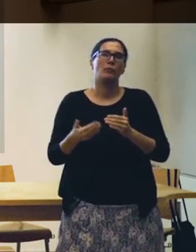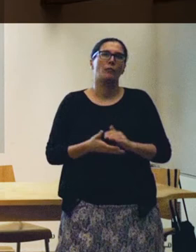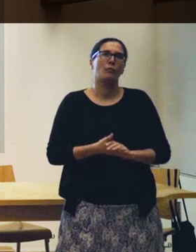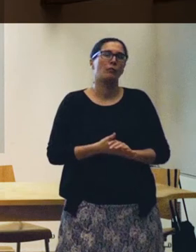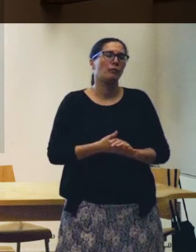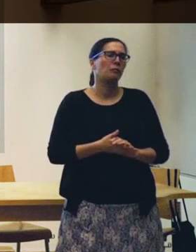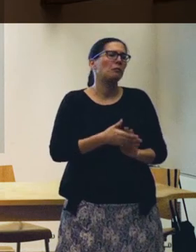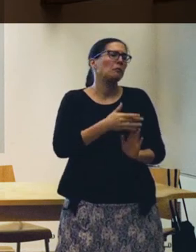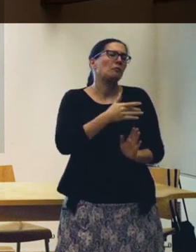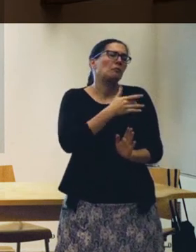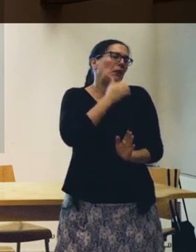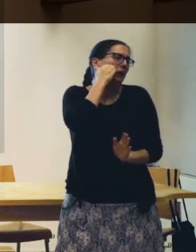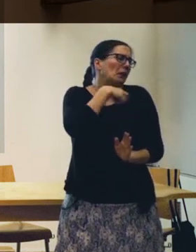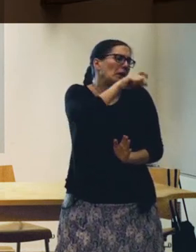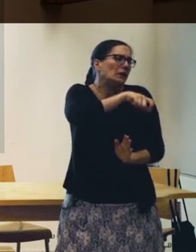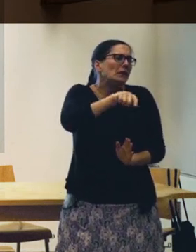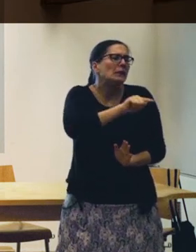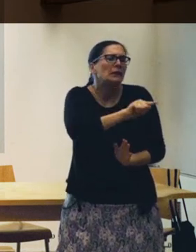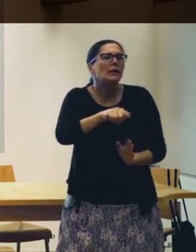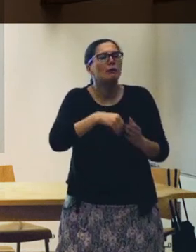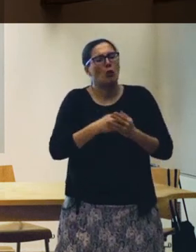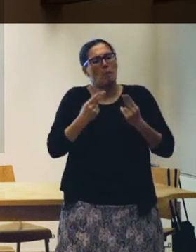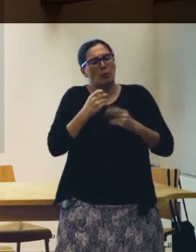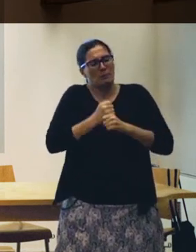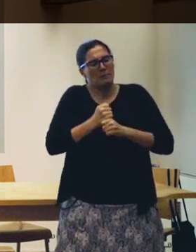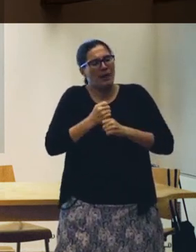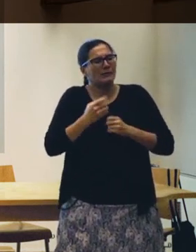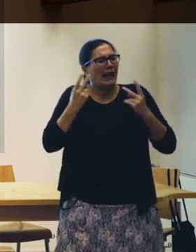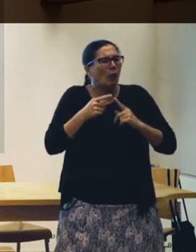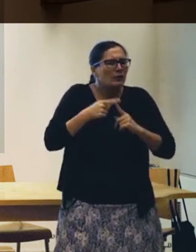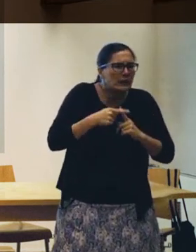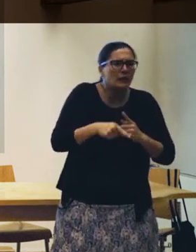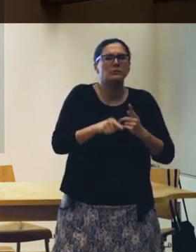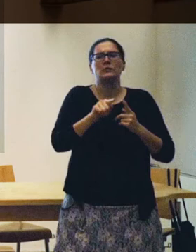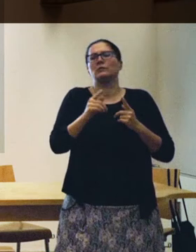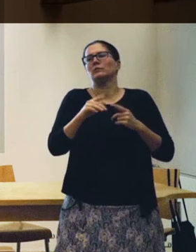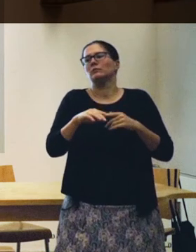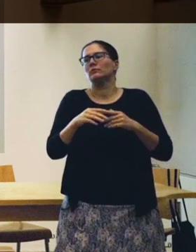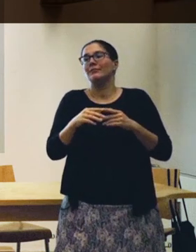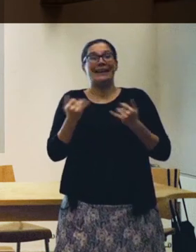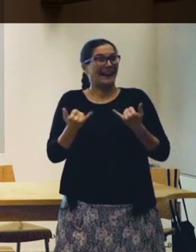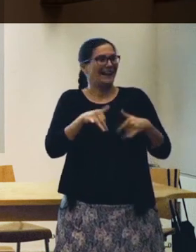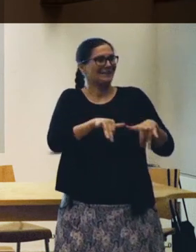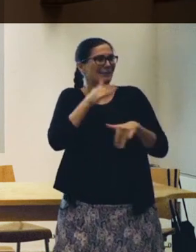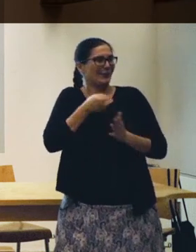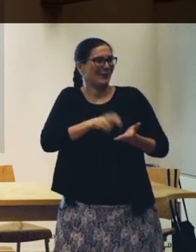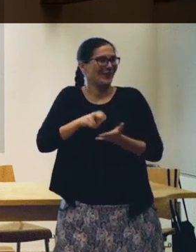s určitými lidmi, kteří také pracovali v podobných institucích jako Transit, a někteří z nich tu dneska